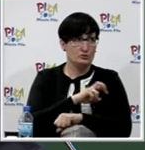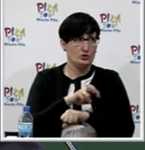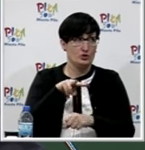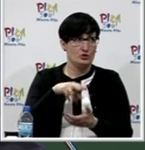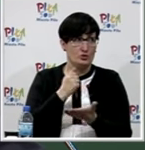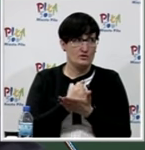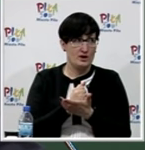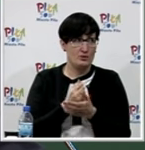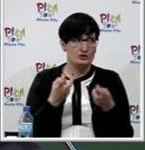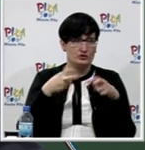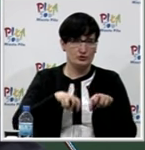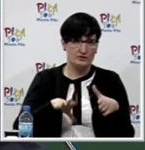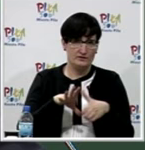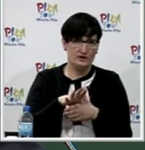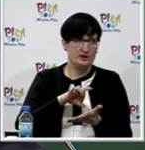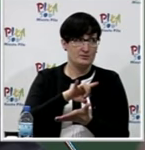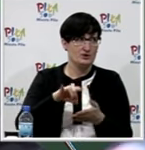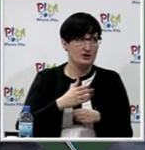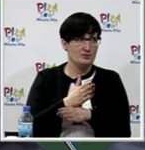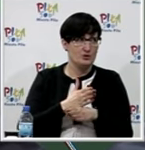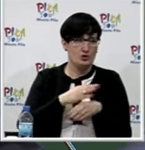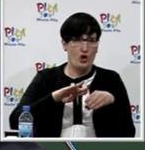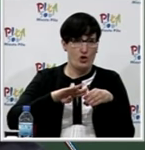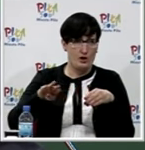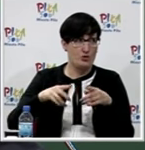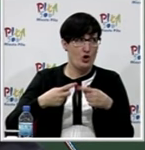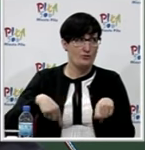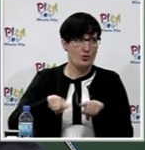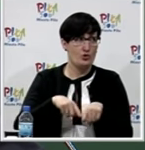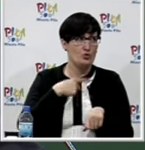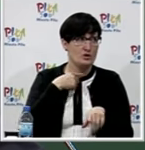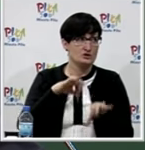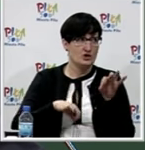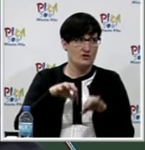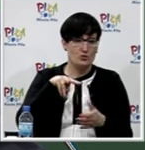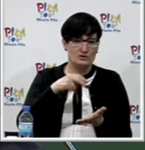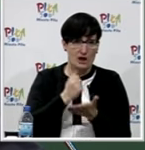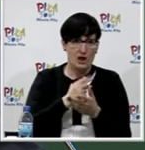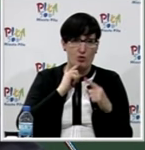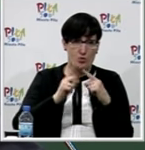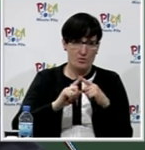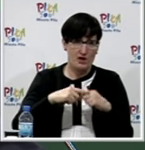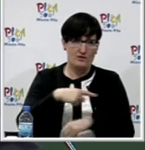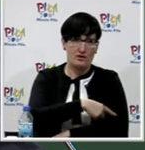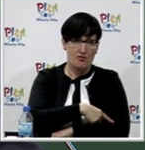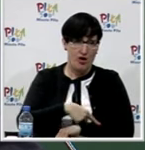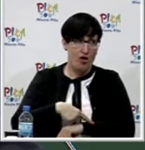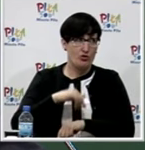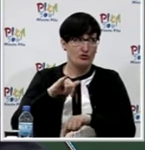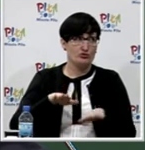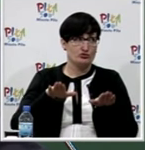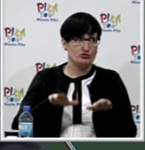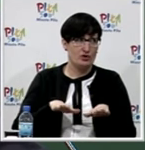sprawie utworzenia w gminie Piła odrębnych obwodów głosowania, ustalenia ich numerów, granic oraz siedzib obwodowych komisji